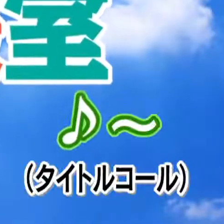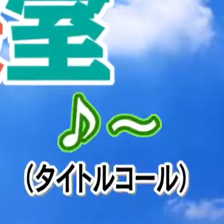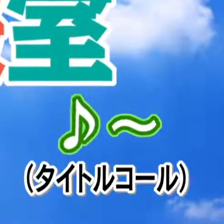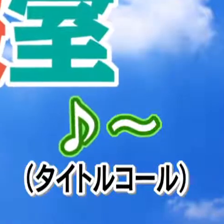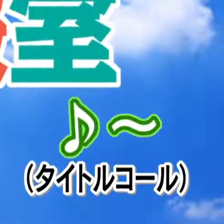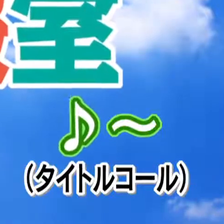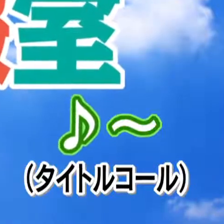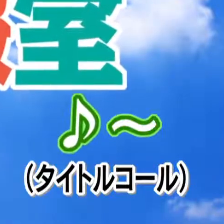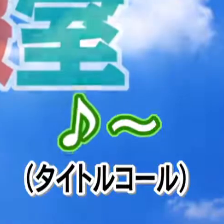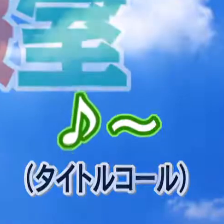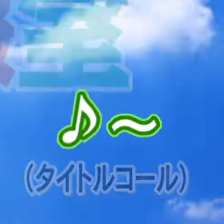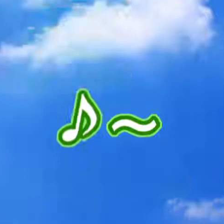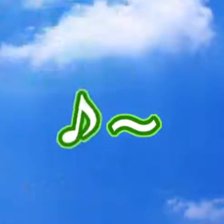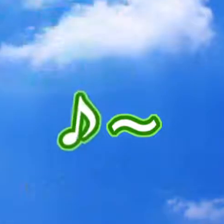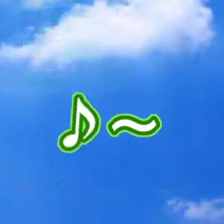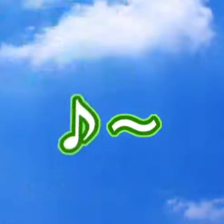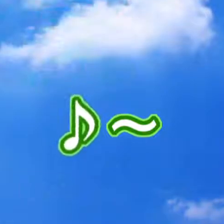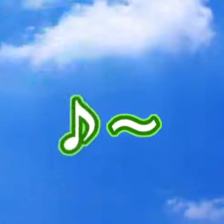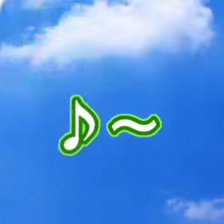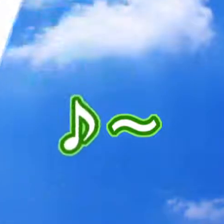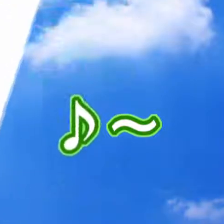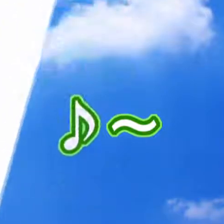ワンコ広報室。